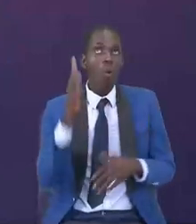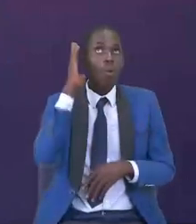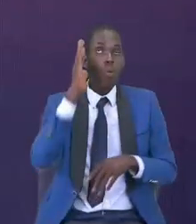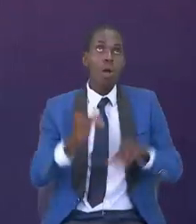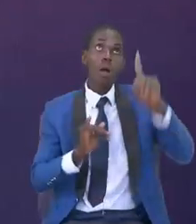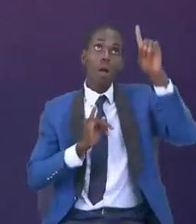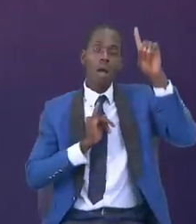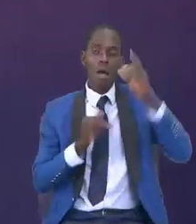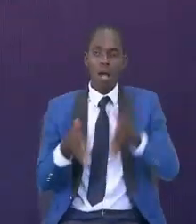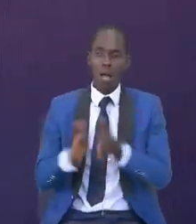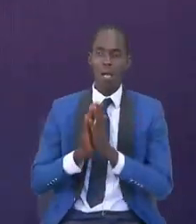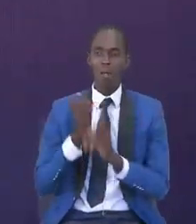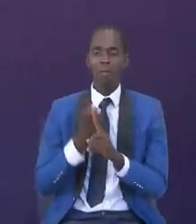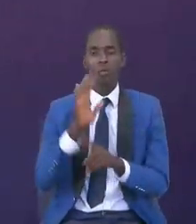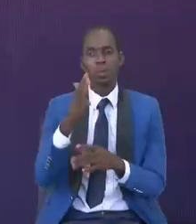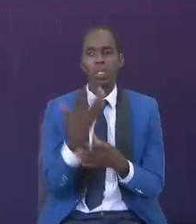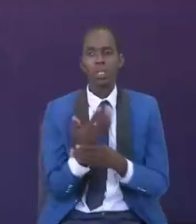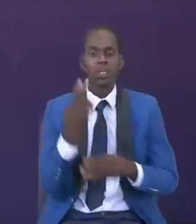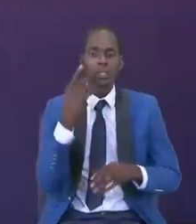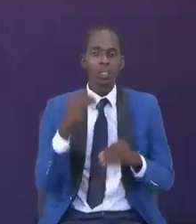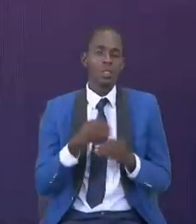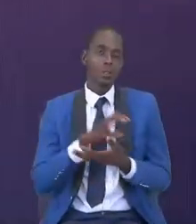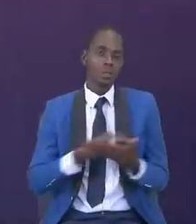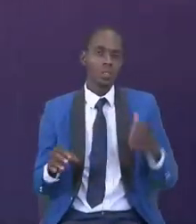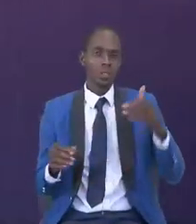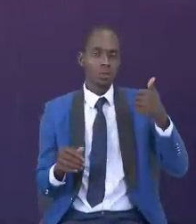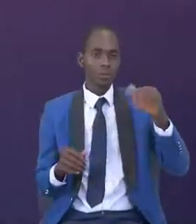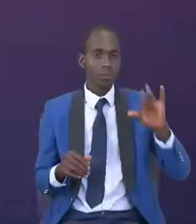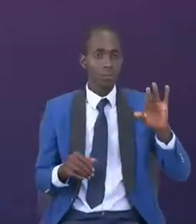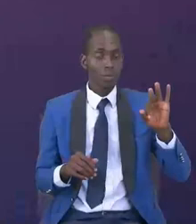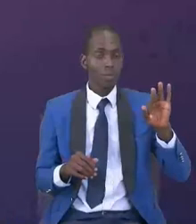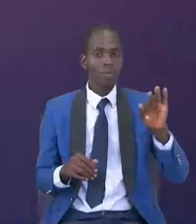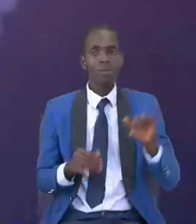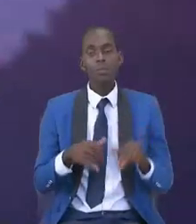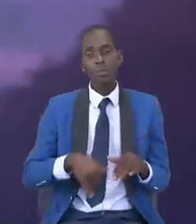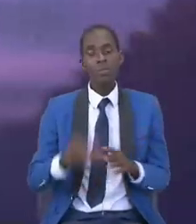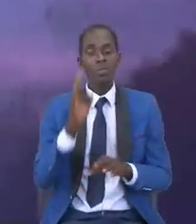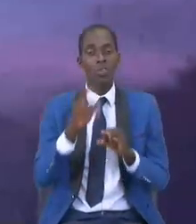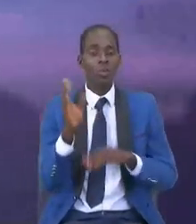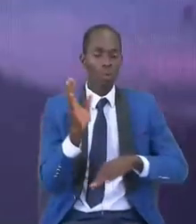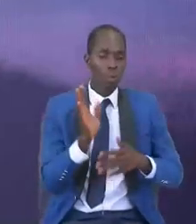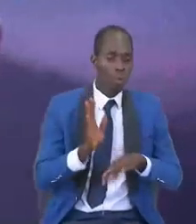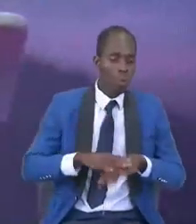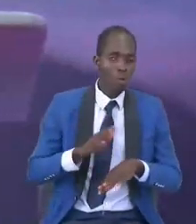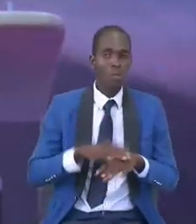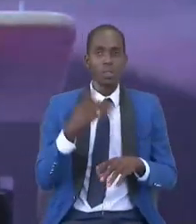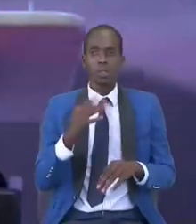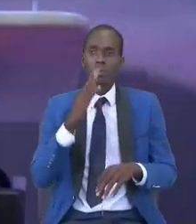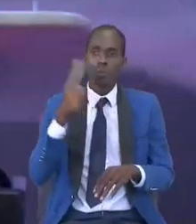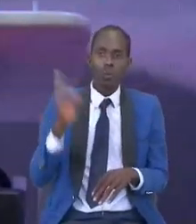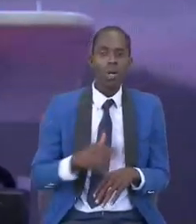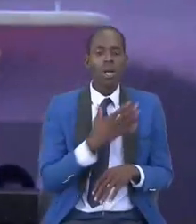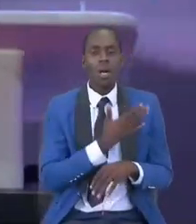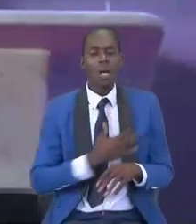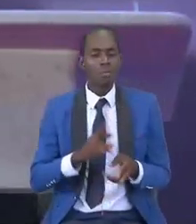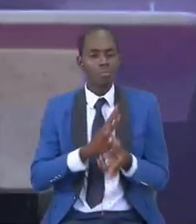sang. Verset 19. Mais verset 19 nous dit, mais si tu avertis le méchant et qu'il ne se